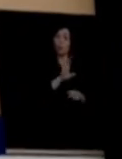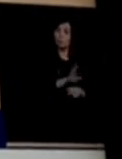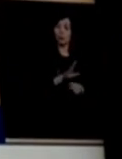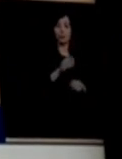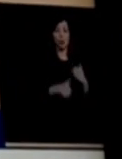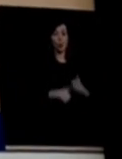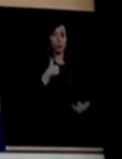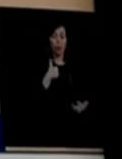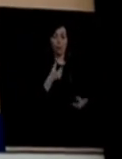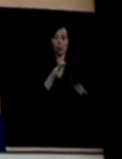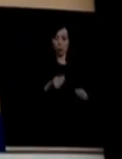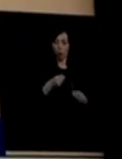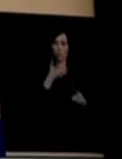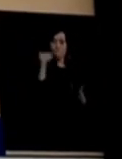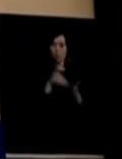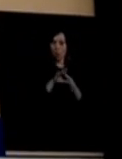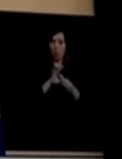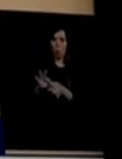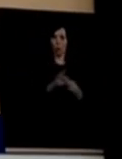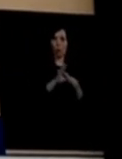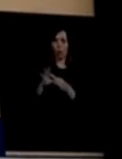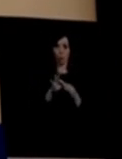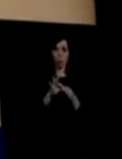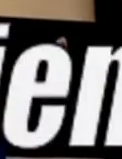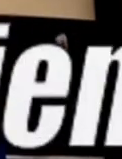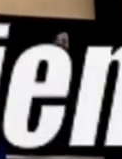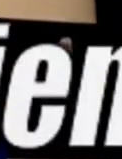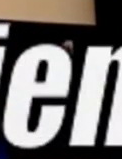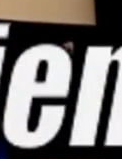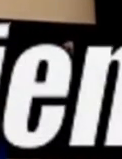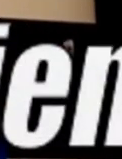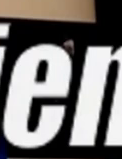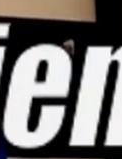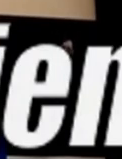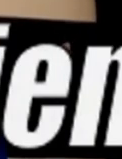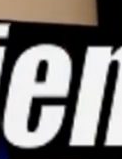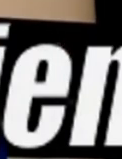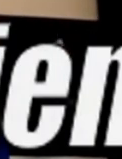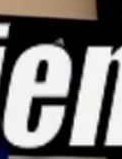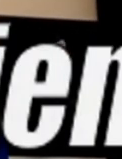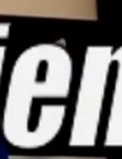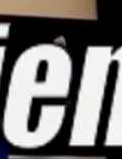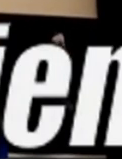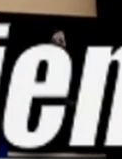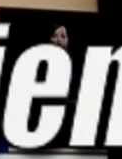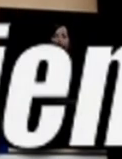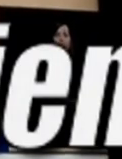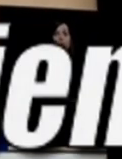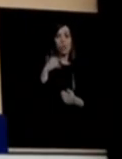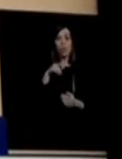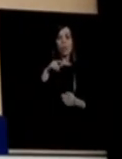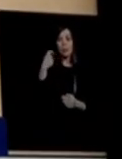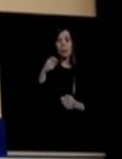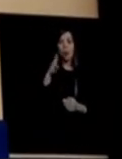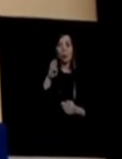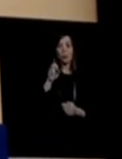mieux se coordonner, pour trouver ces solutions sur le modèle de ce qui a été expérimenté. Il y a plusieurs cas. Vous en avez parlé tout à l'heure. Je sais combien le président Busserot et